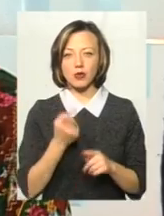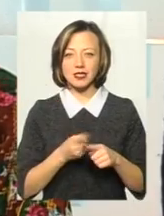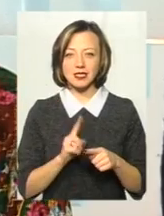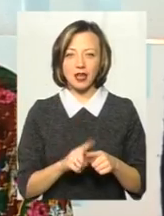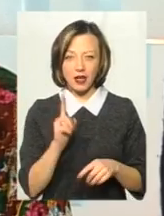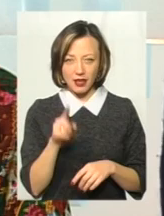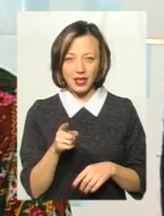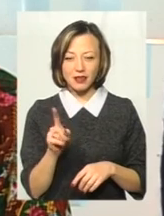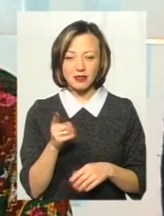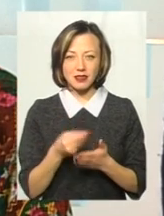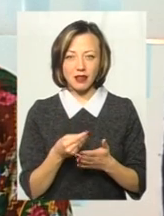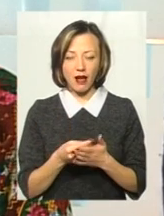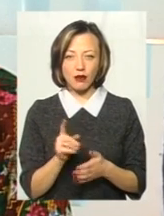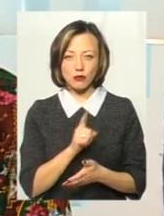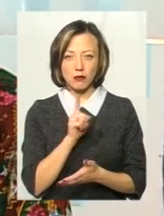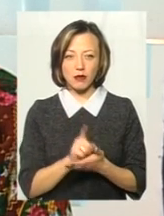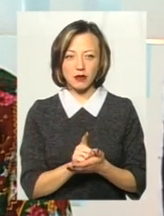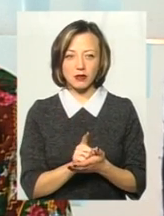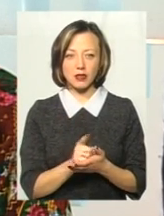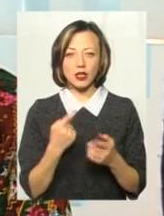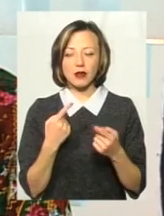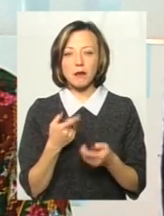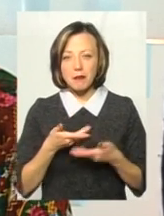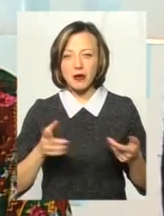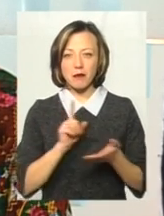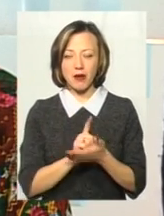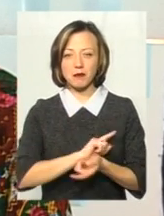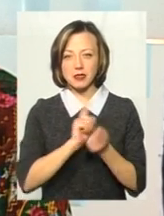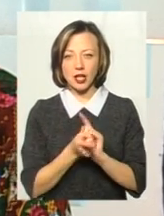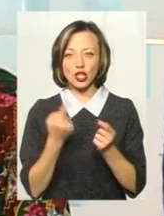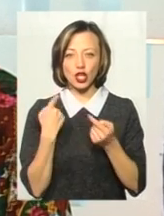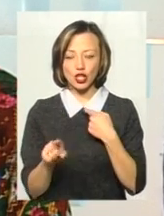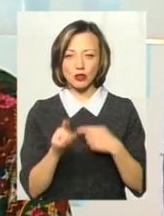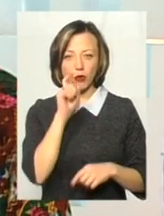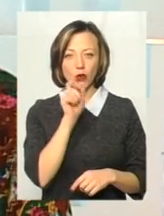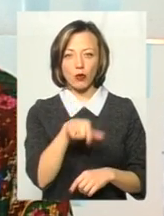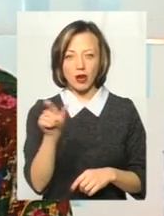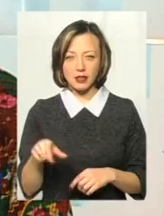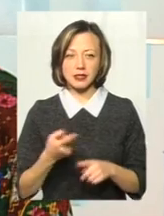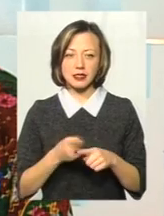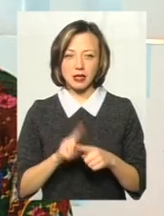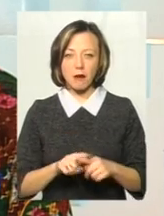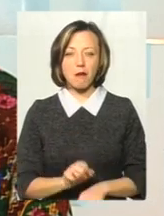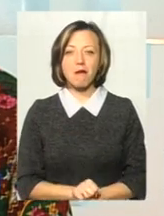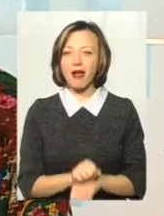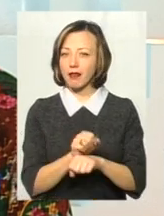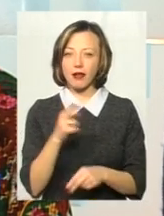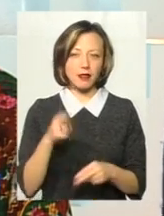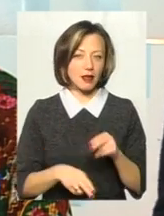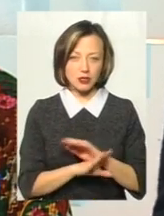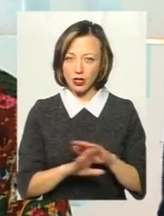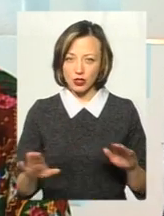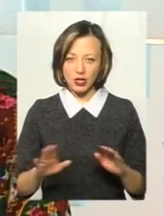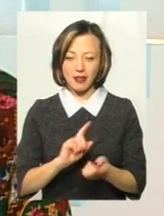ціна того, що ми маємо стати іншими українцями. Це ціна того, що Майдан справді не закінчився, а